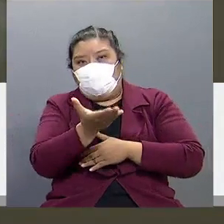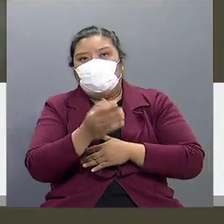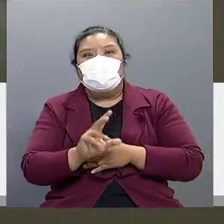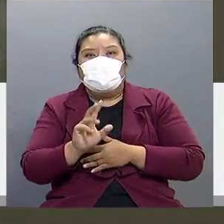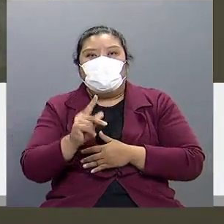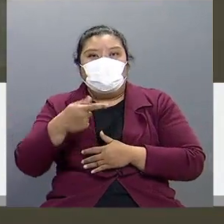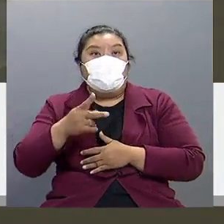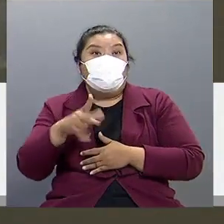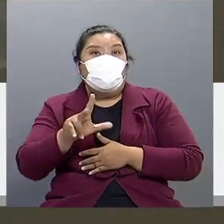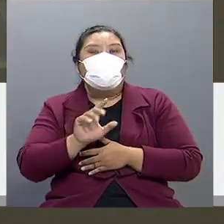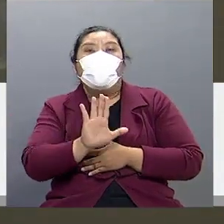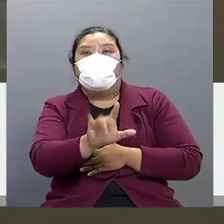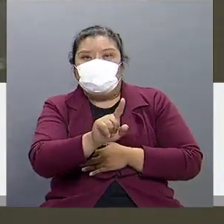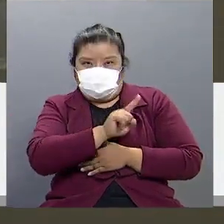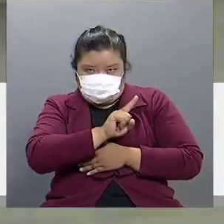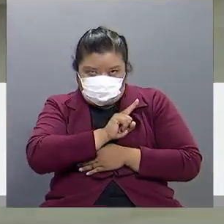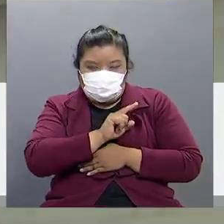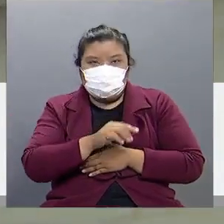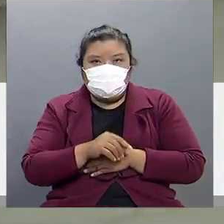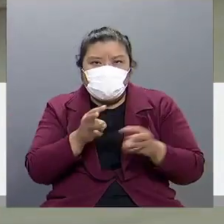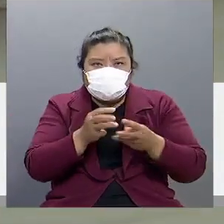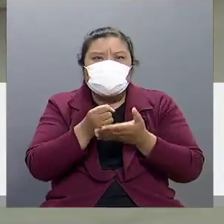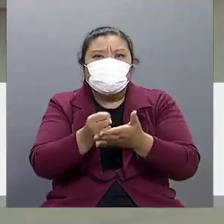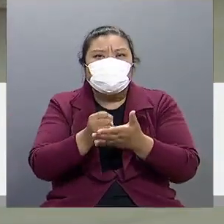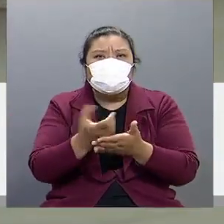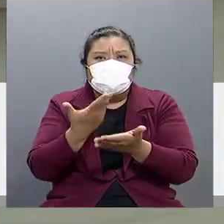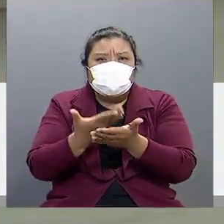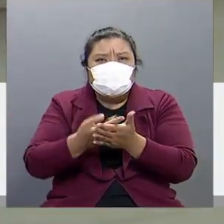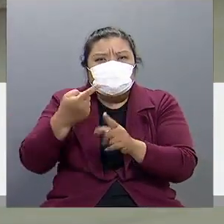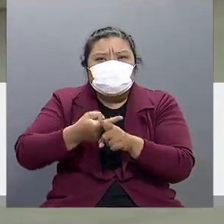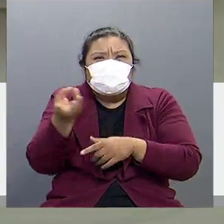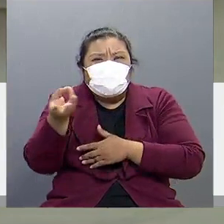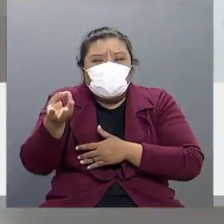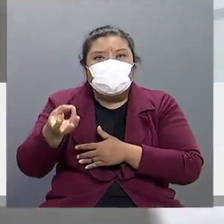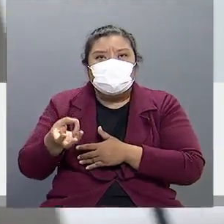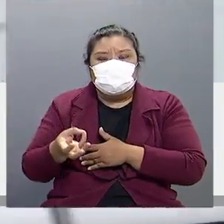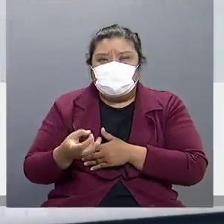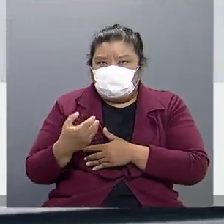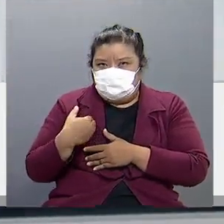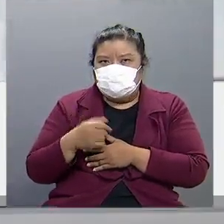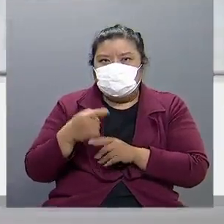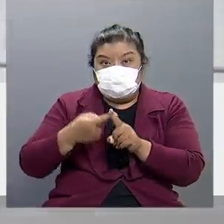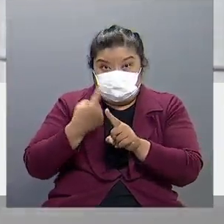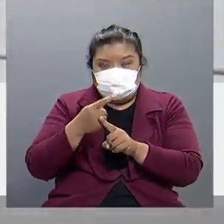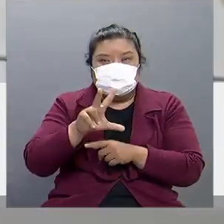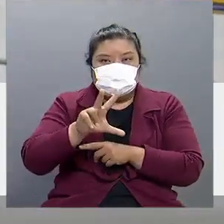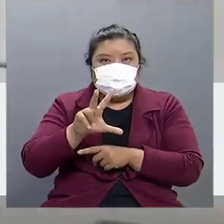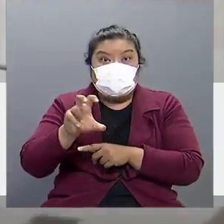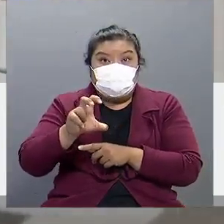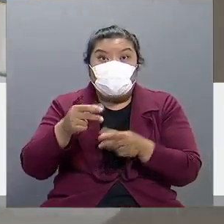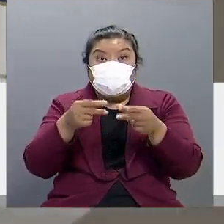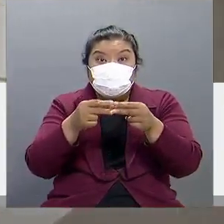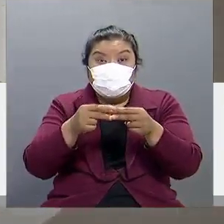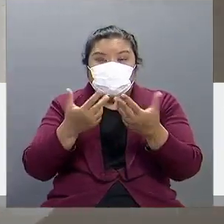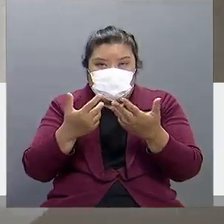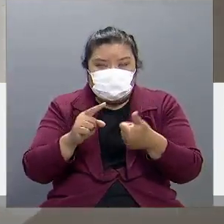องของการต่ออายุมาตรการดูแลผู้ใช้ไฟที่ใช้ไม่เกิน300หน่วยต่อเดือนและต้องเป็นประเภทบ้านอยู่อาศัย